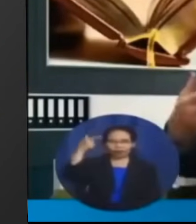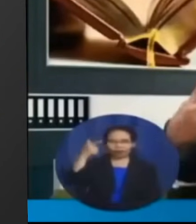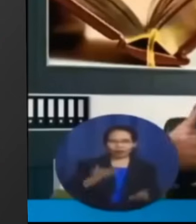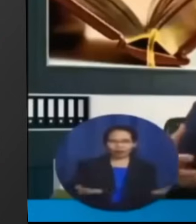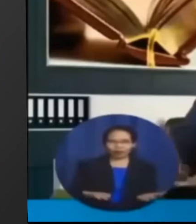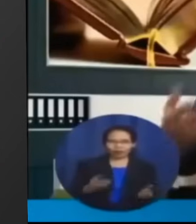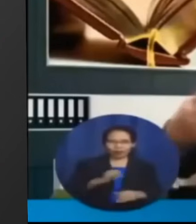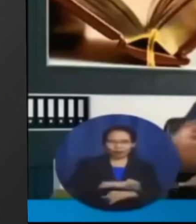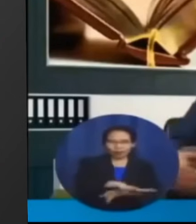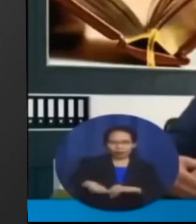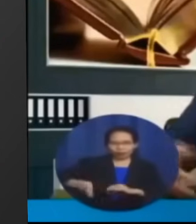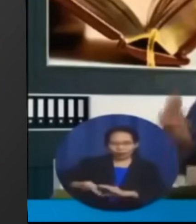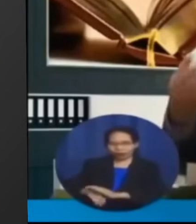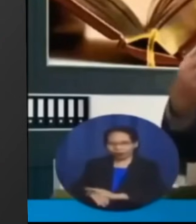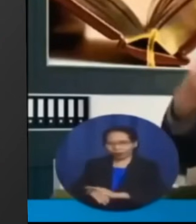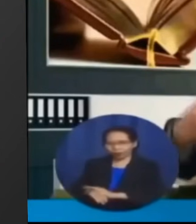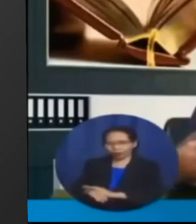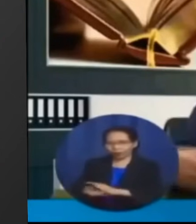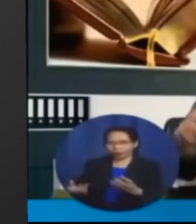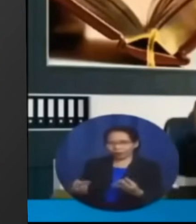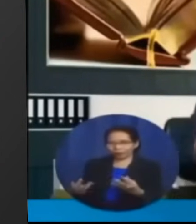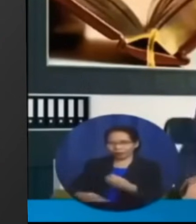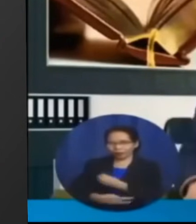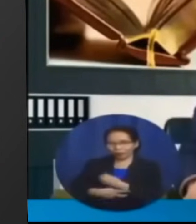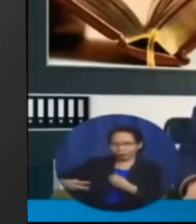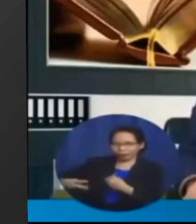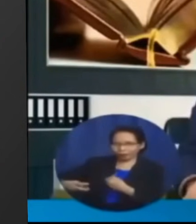kung saan malakas ang lagay, maraming kawatan, etc.